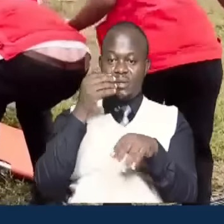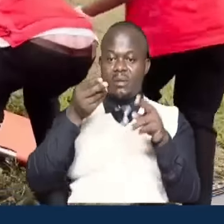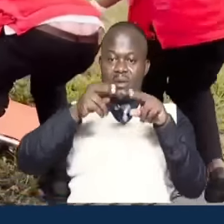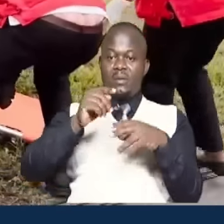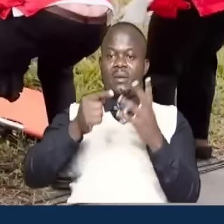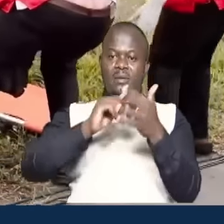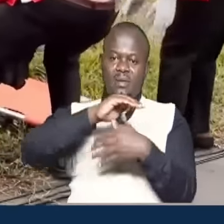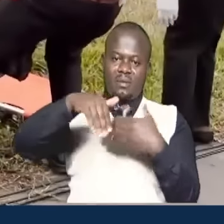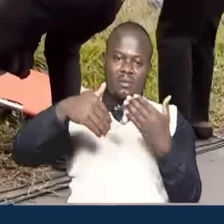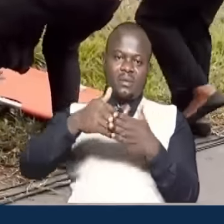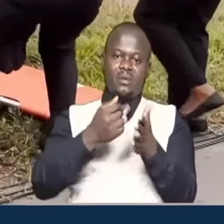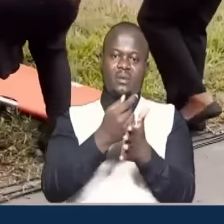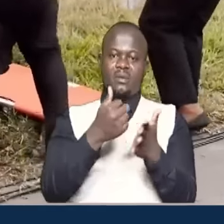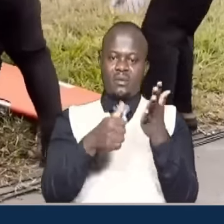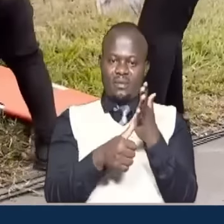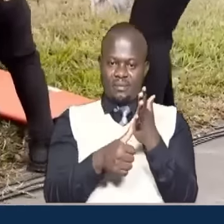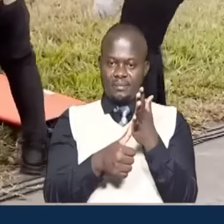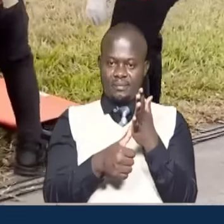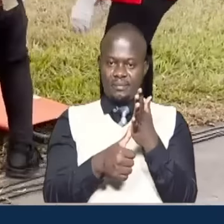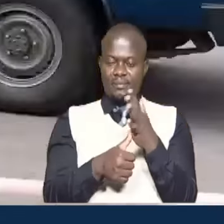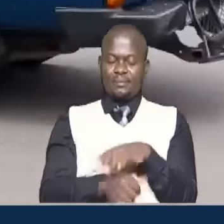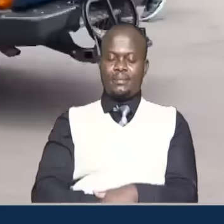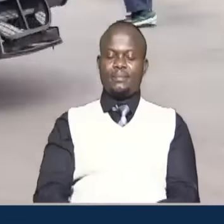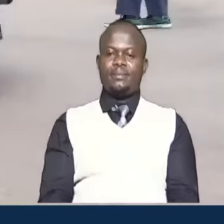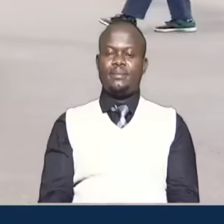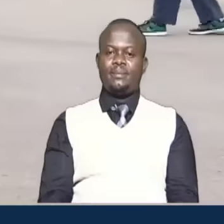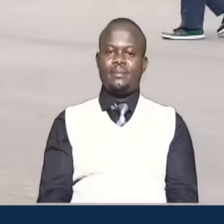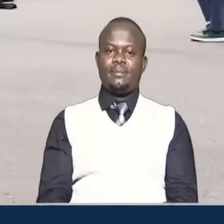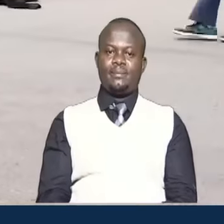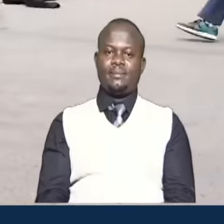cyo cyose cyahungabanya umutekano w'abagenzi. Jean Paul Turatsinze, umujyi wa Kigali.